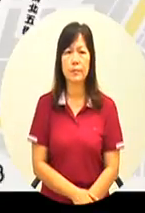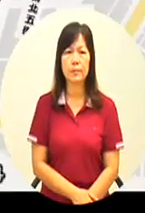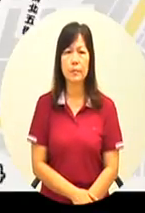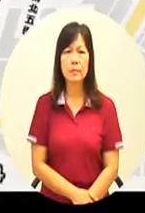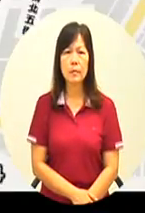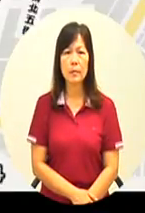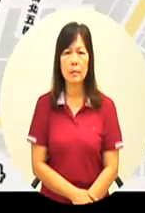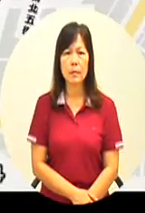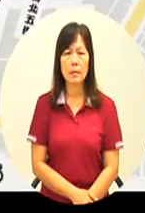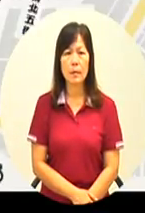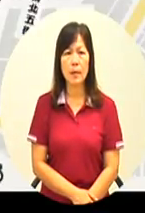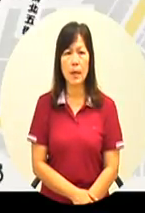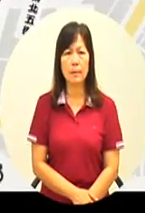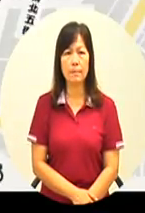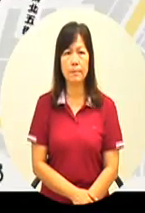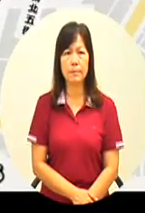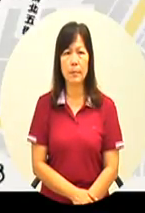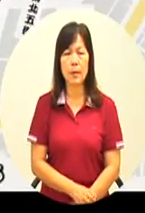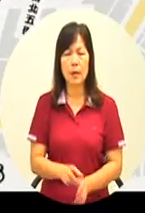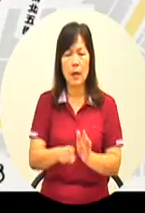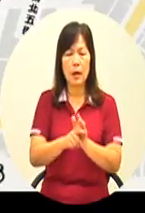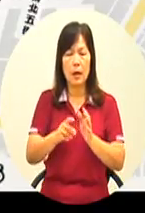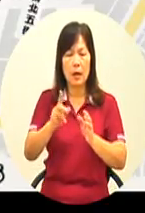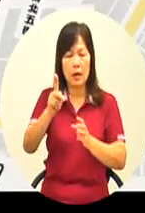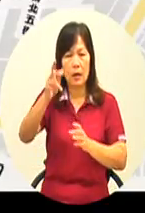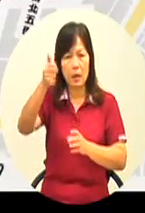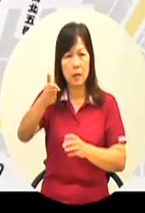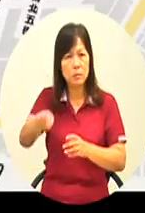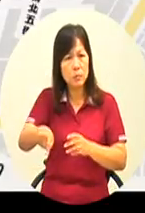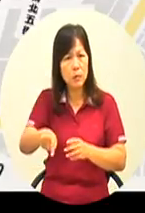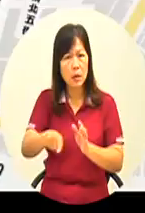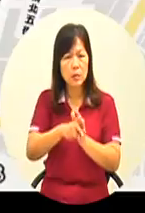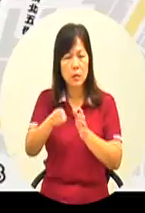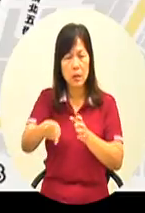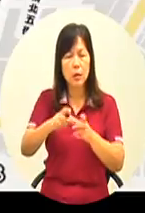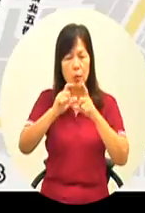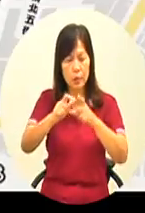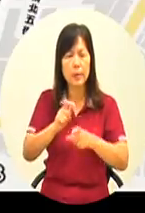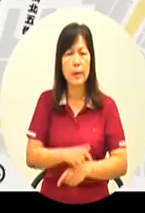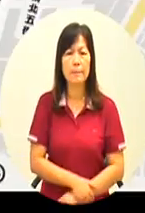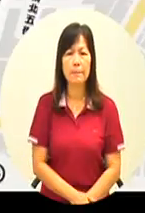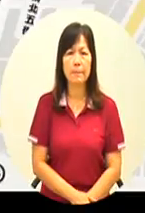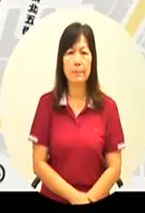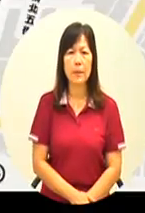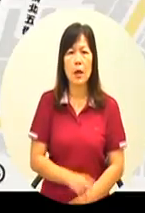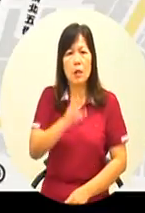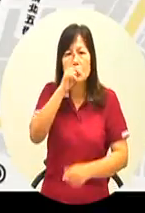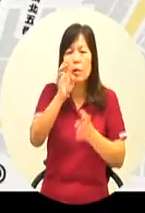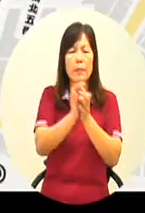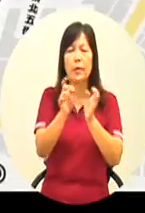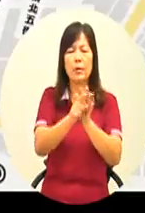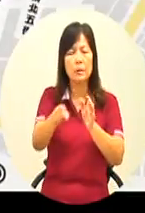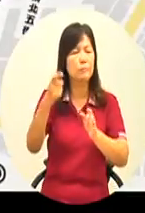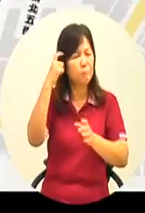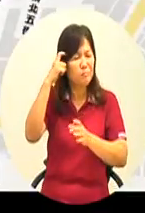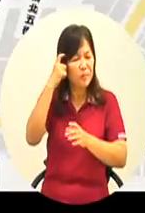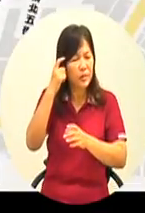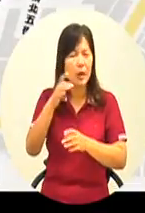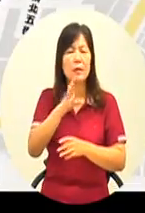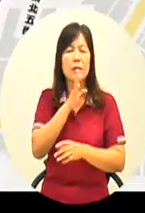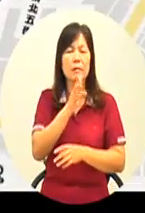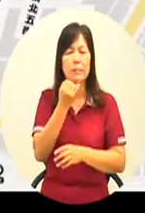个文翠科长，嘿，这题给你回答，回答错没关系啊，按照你的逻辑去推。